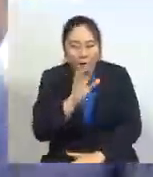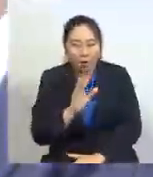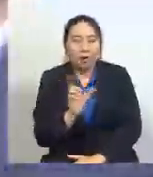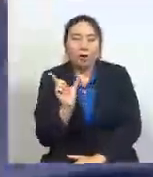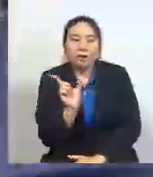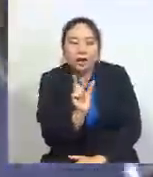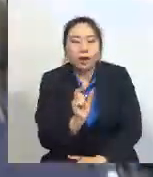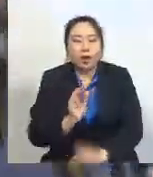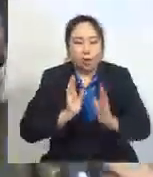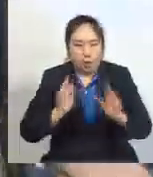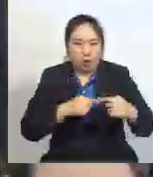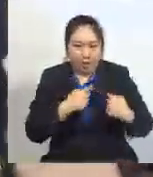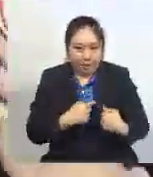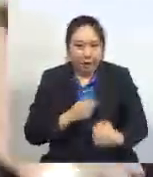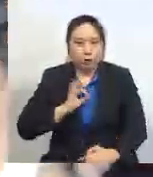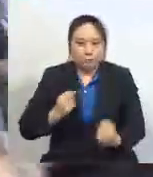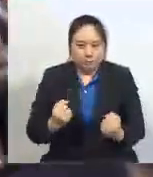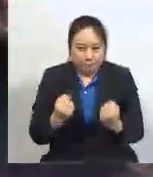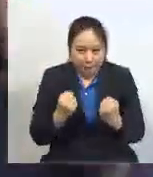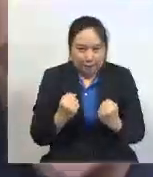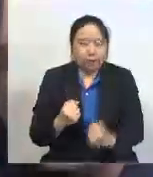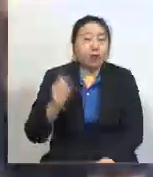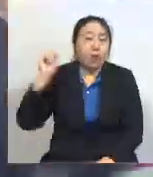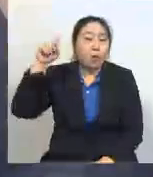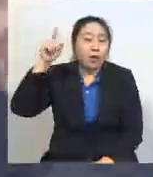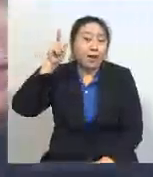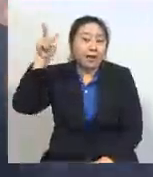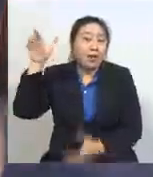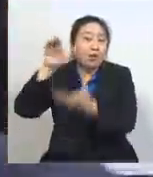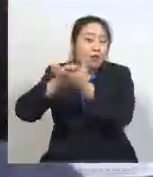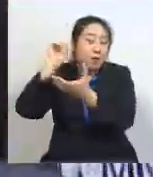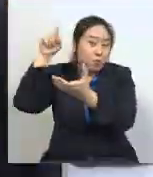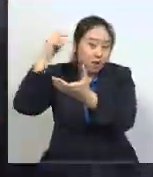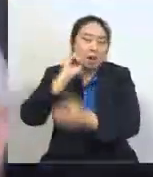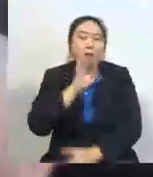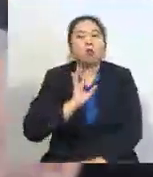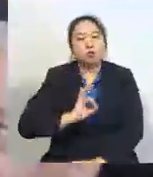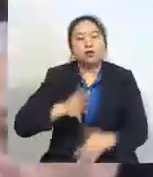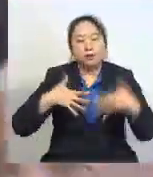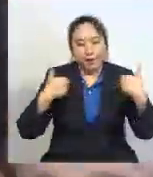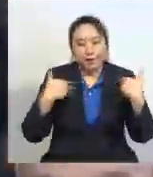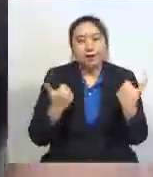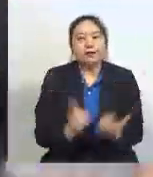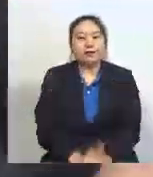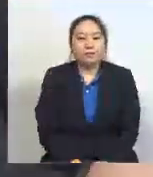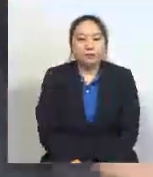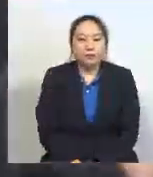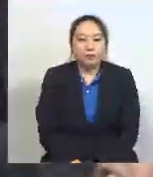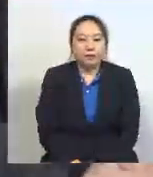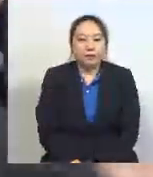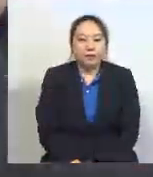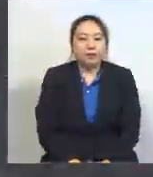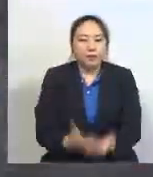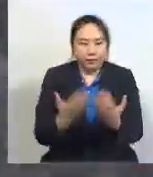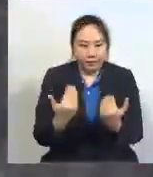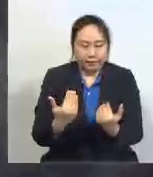ใจและก็รู้สึกมีกำลังใจมากขึ้นส่วนคุณหญิงพจมานก็ตอบผู้สื่อข่าวว่ารู้สึกสบายใจขึ้นค่ะคดีนี้นะคะอัย